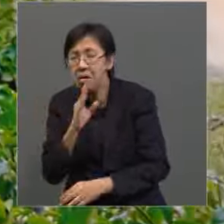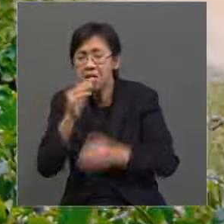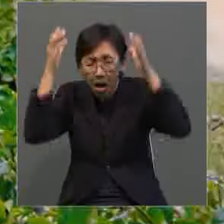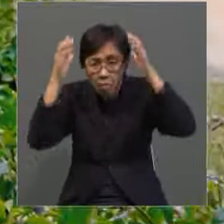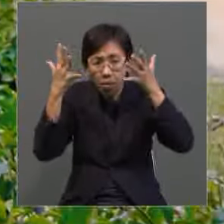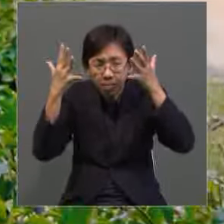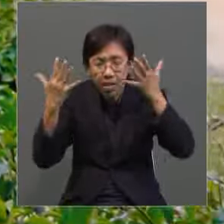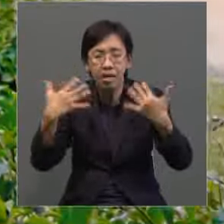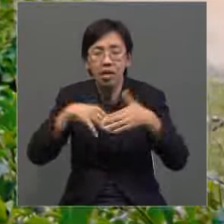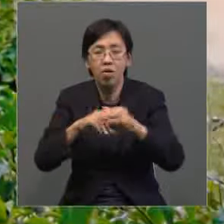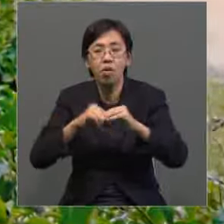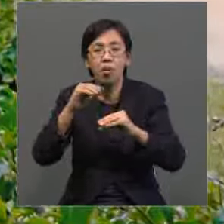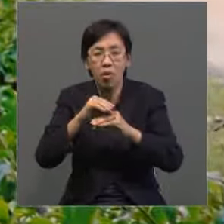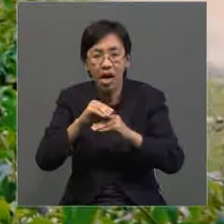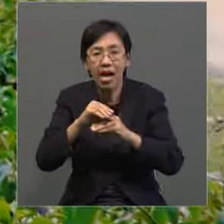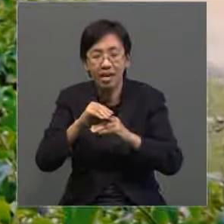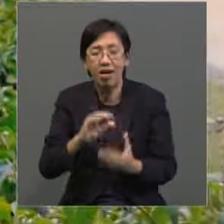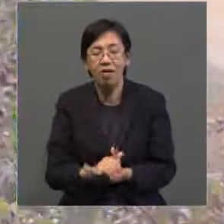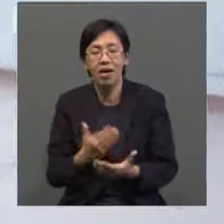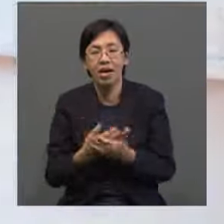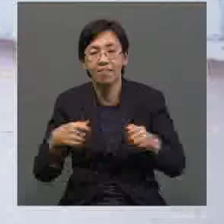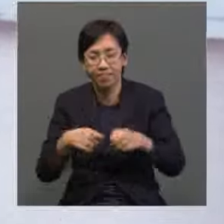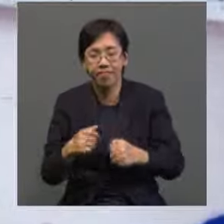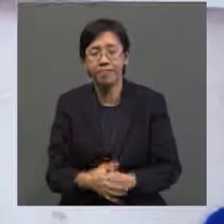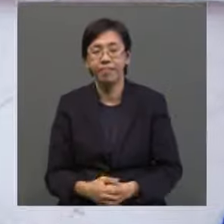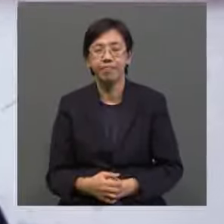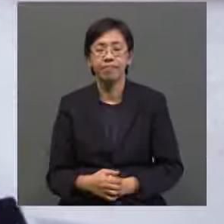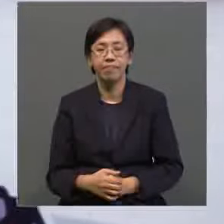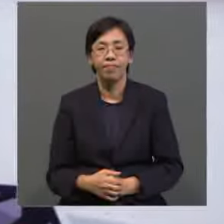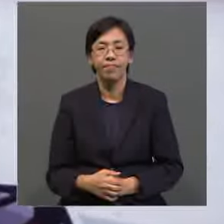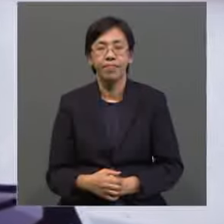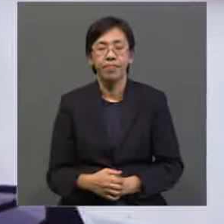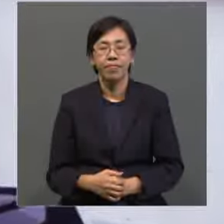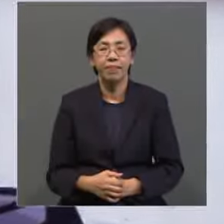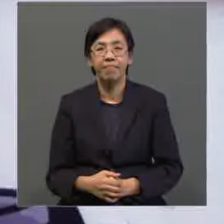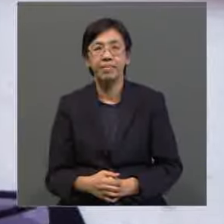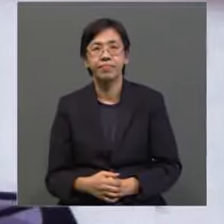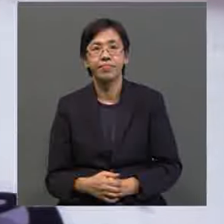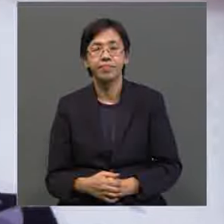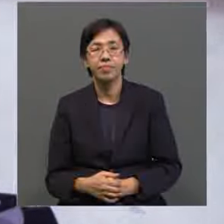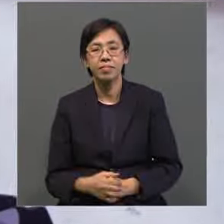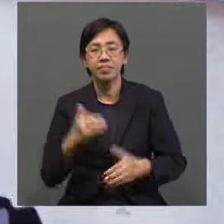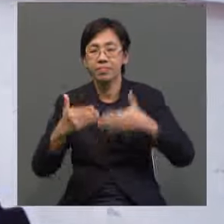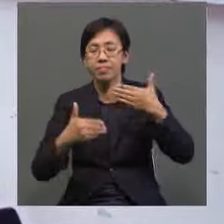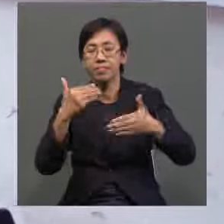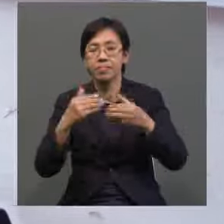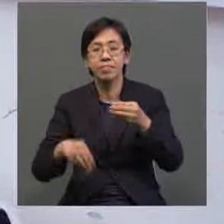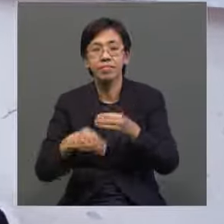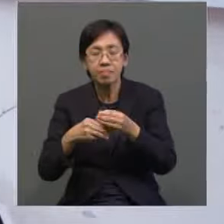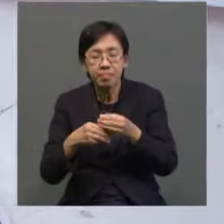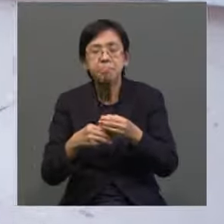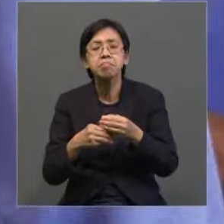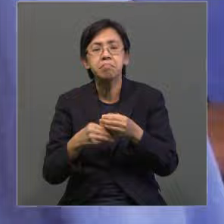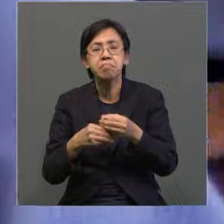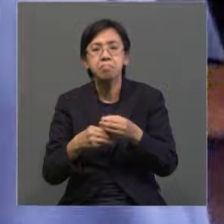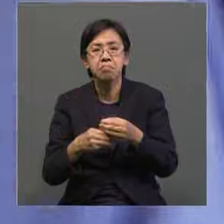ครับก็เข้าร่วมโครงการหมวกคนละครึ่งนะครับ ทั้งนี้ค่ะยังมีอีกหนึ่งกิจกรรมที่ส่งผล